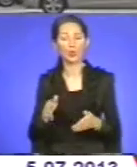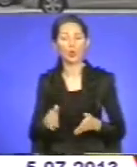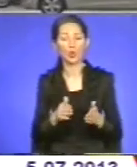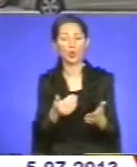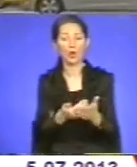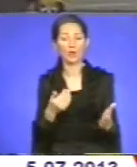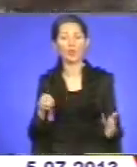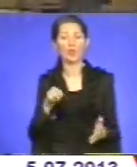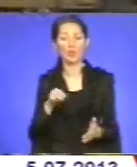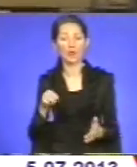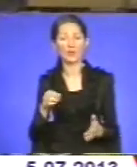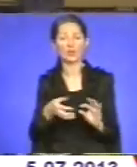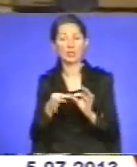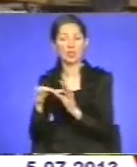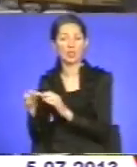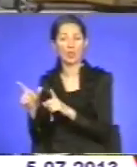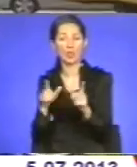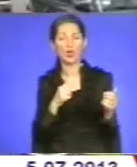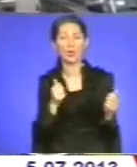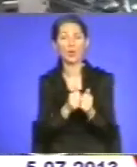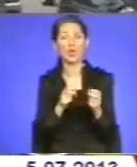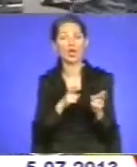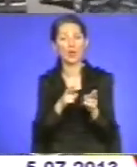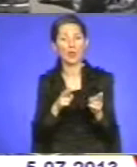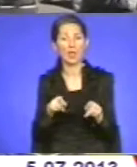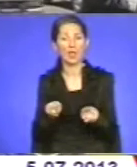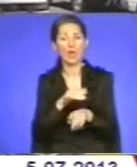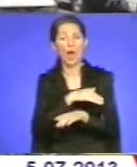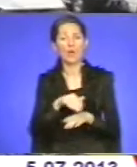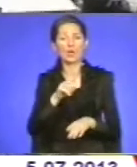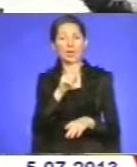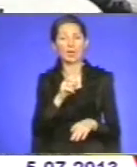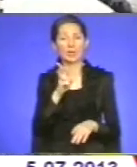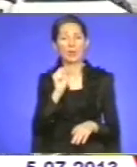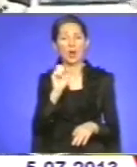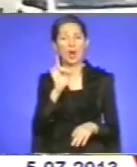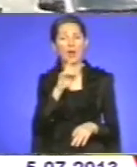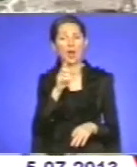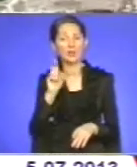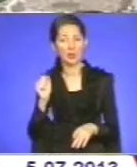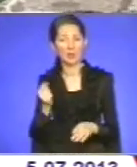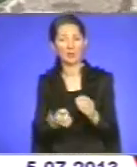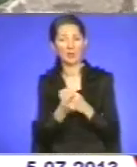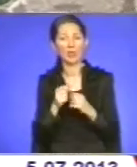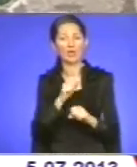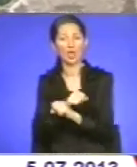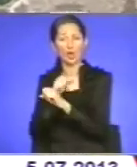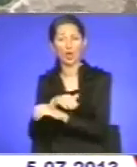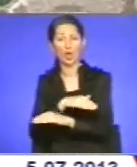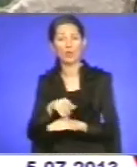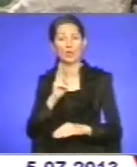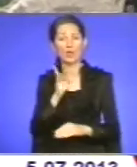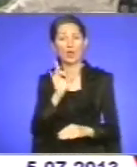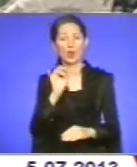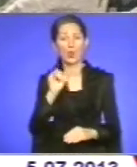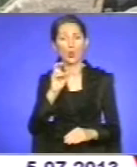травня. Найскладніше проїхати біля залізничного вокзалу та на вулиці Збаразькій. З'являються затори і на вулиці Соломії Крушельницької.